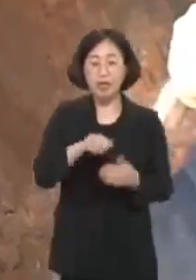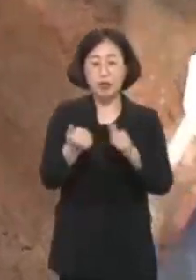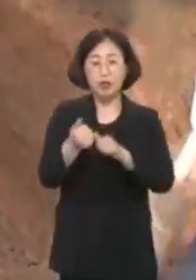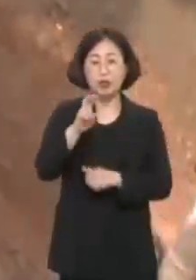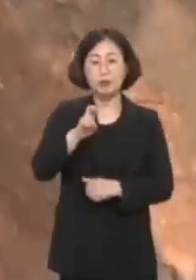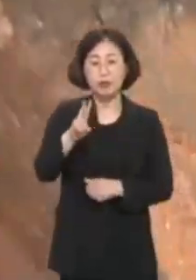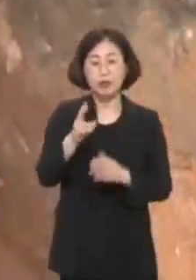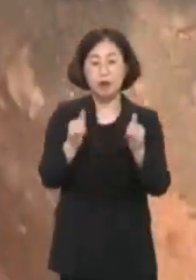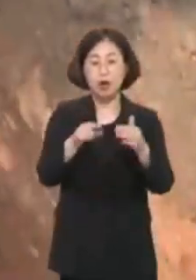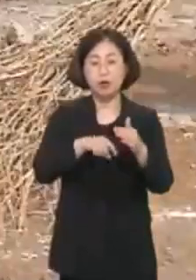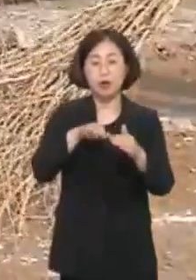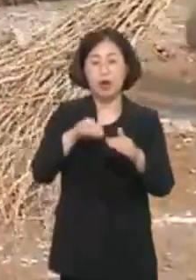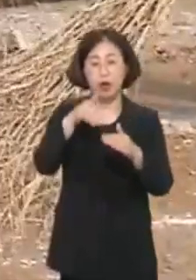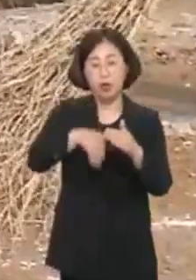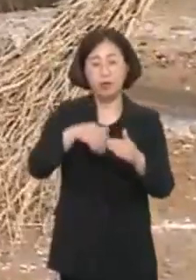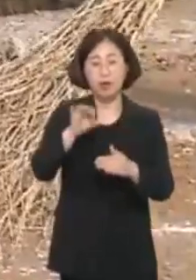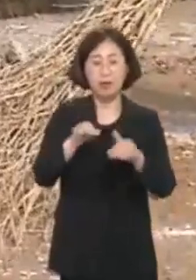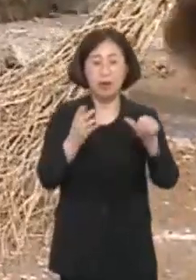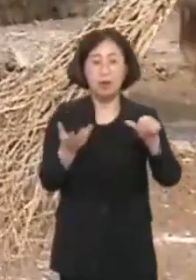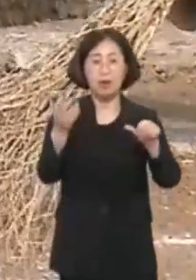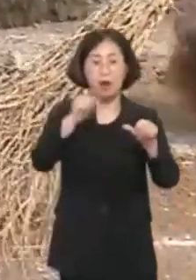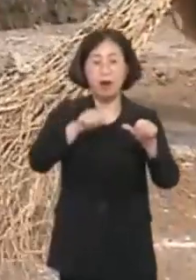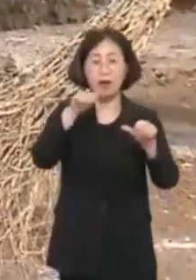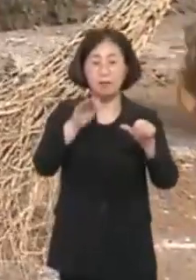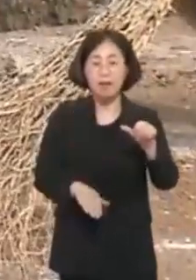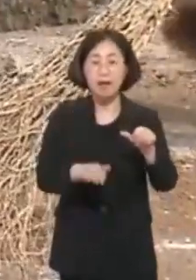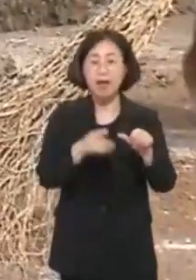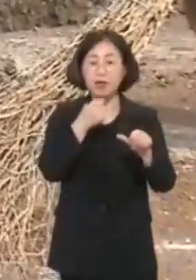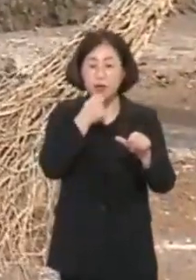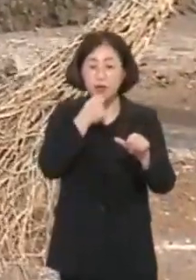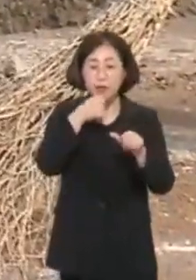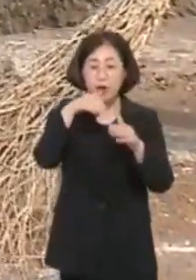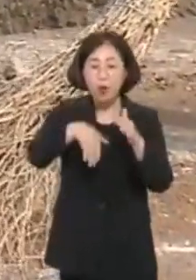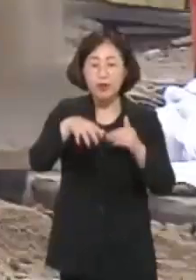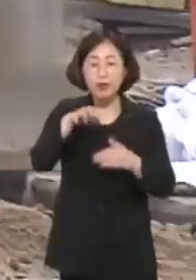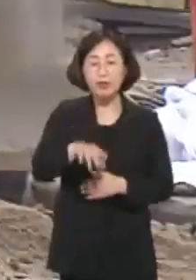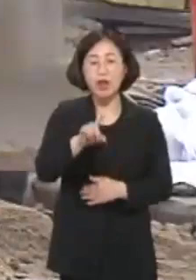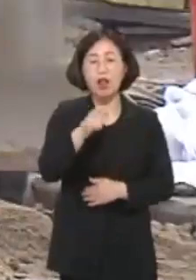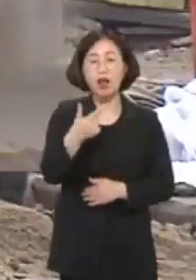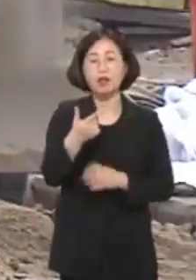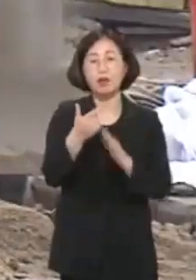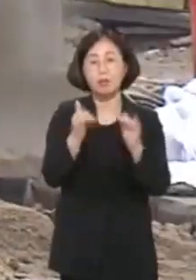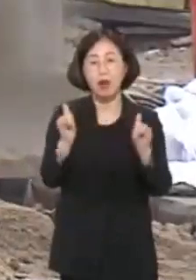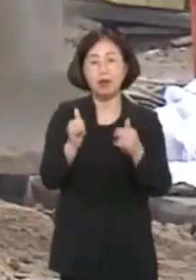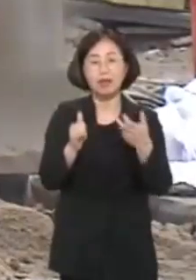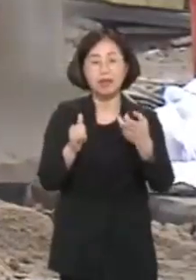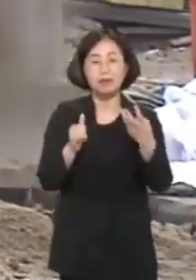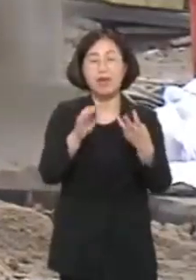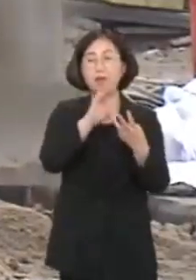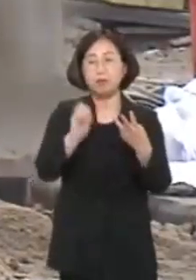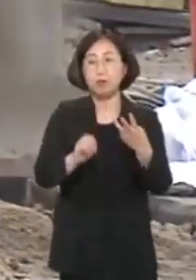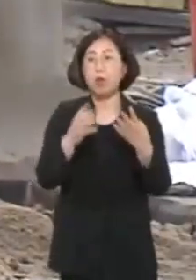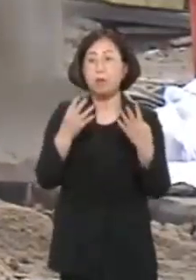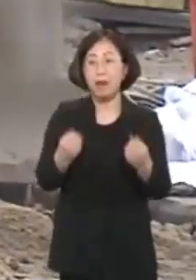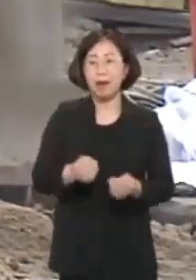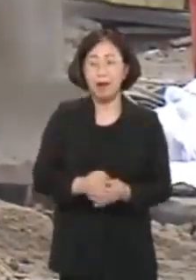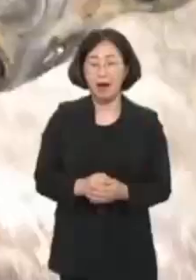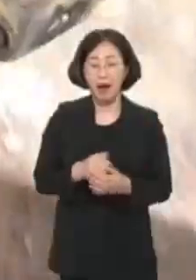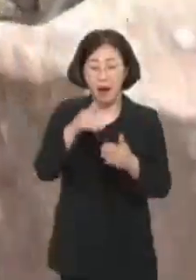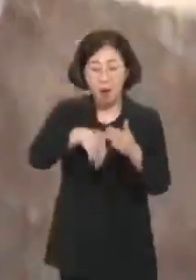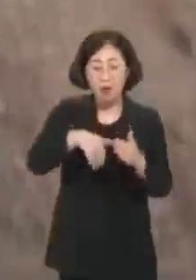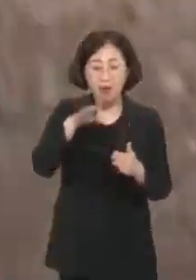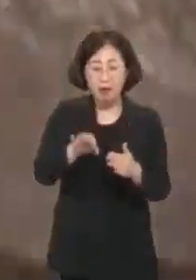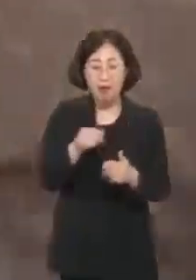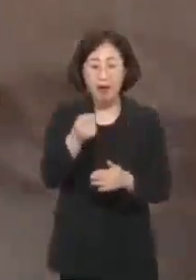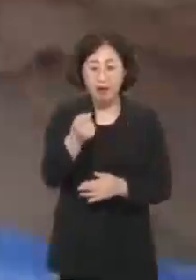가운데 공사비 50억 미만인 소규모 현장이 16명, 73%를 차지했습니다. 공사비가